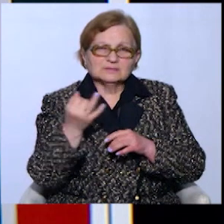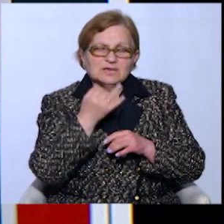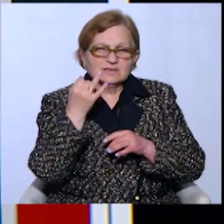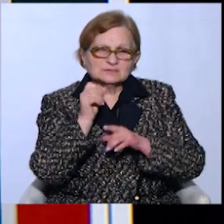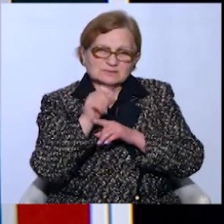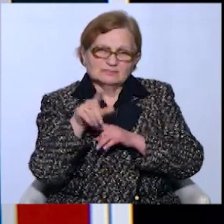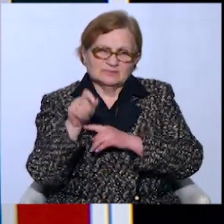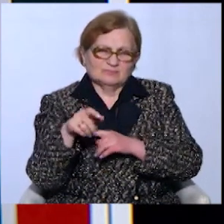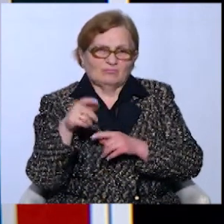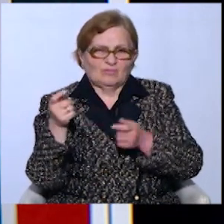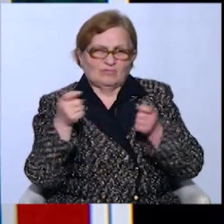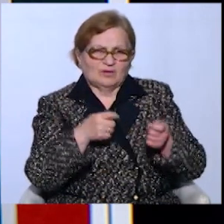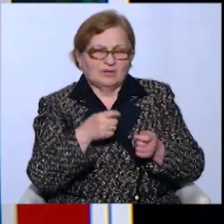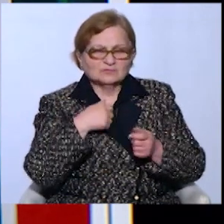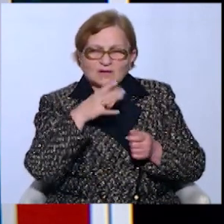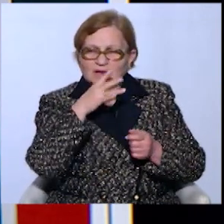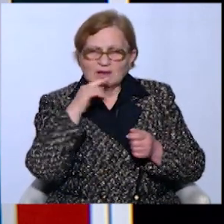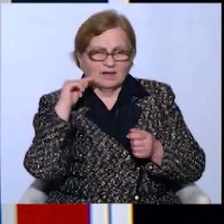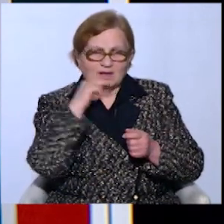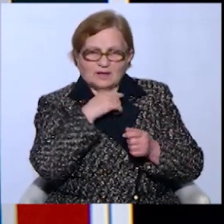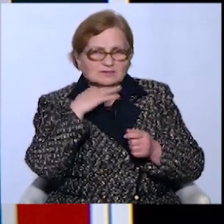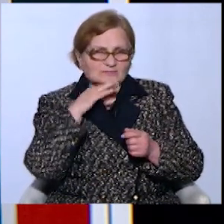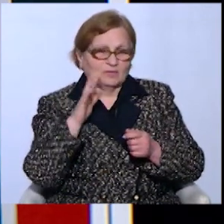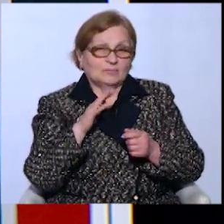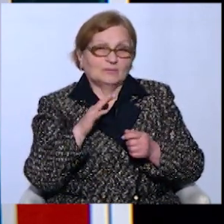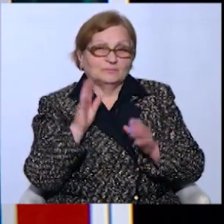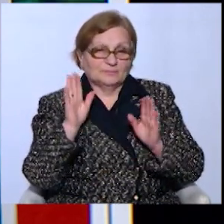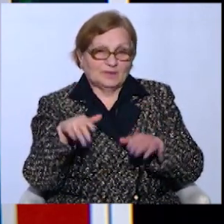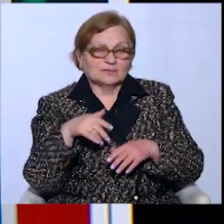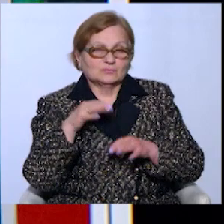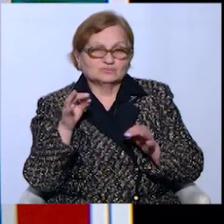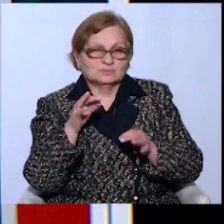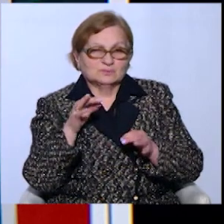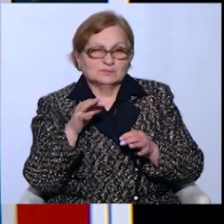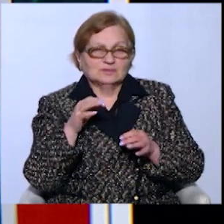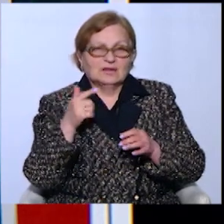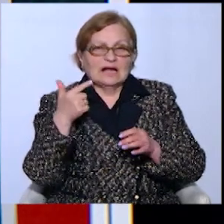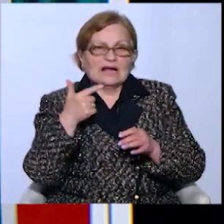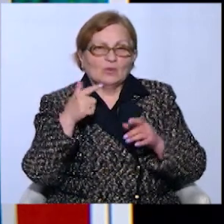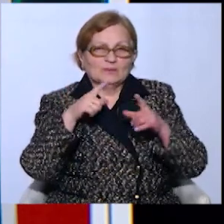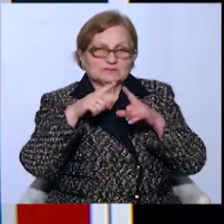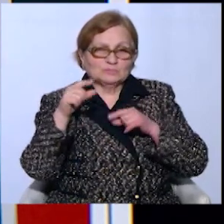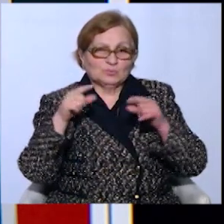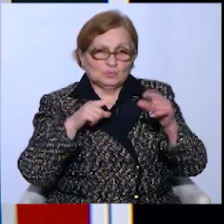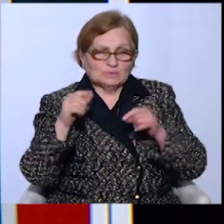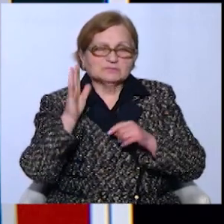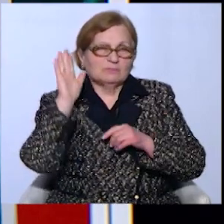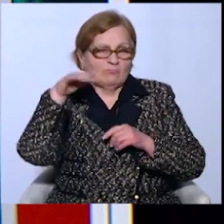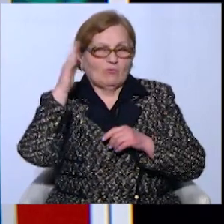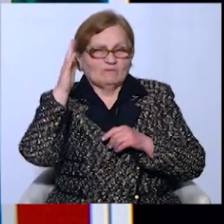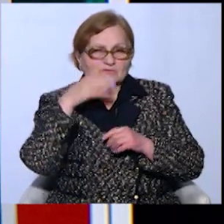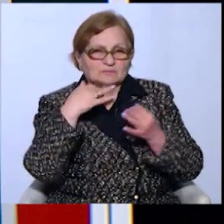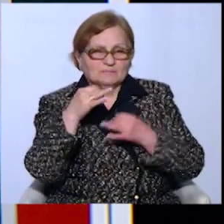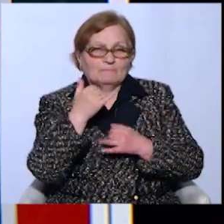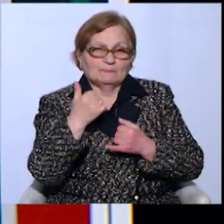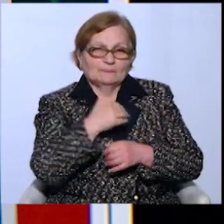მოვიტანე, რომ შეიძლება არ დაგხვდეს დრო გეომეტრიული ფიგურებისთვის. არა უშავს, გეომეტრიულ ფიგურებზე მომავალში ვისაუბრებთ. დღეს